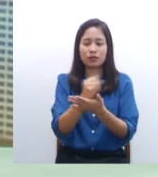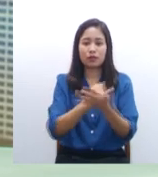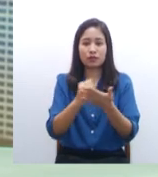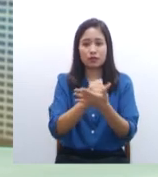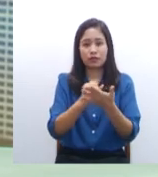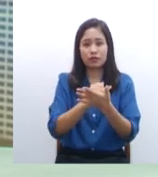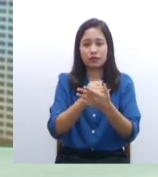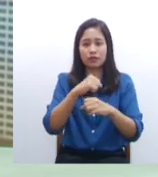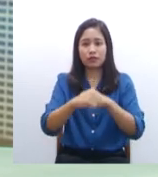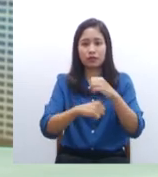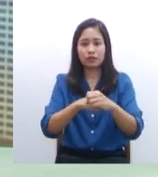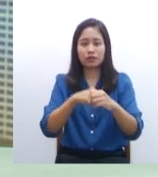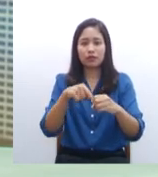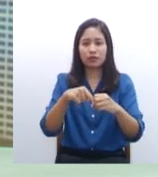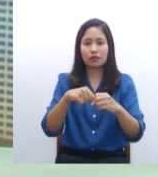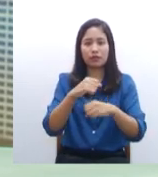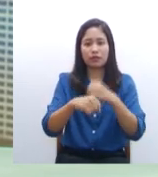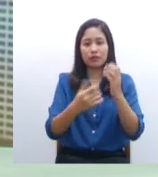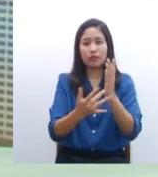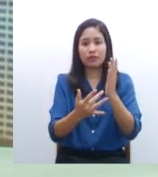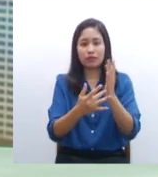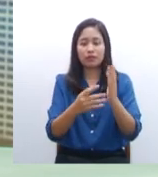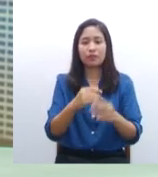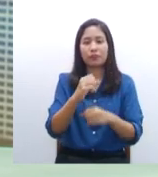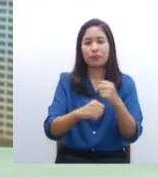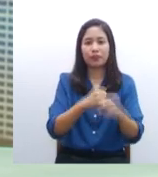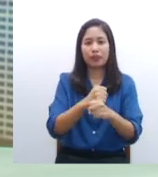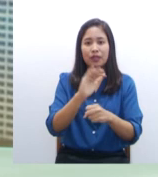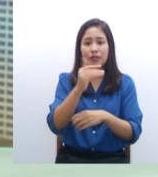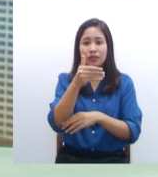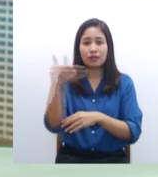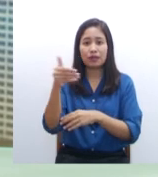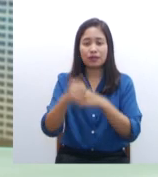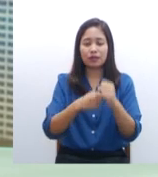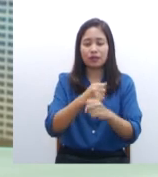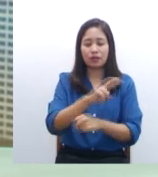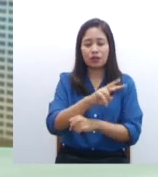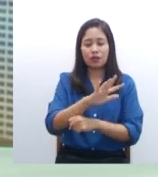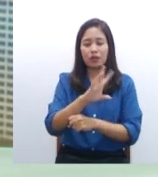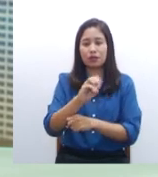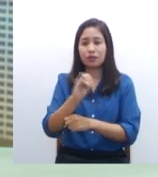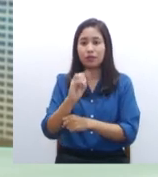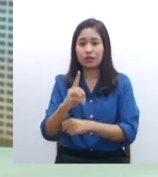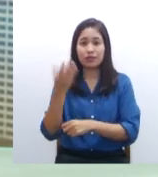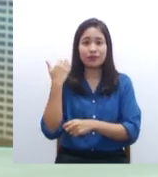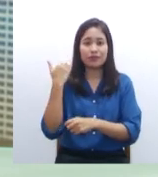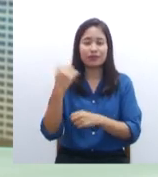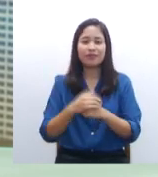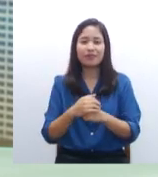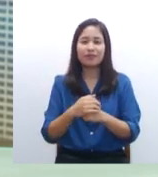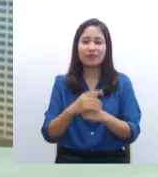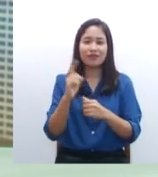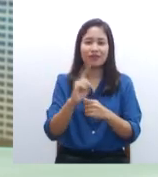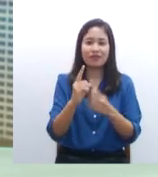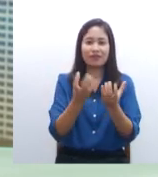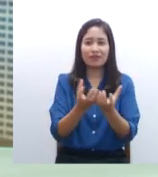างศิลปหัตถกรรมวิชาการและเทคโนโลยีของนักเรียนระดับชาติประจำปี2561ค่ะภายใต้ผลง